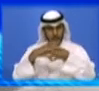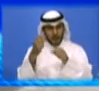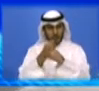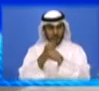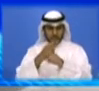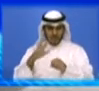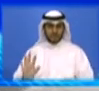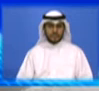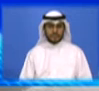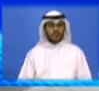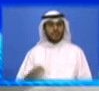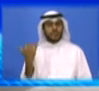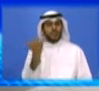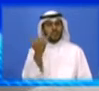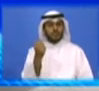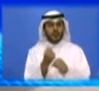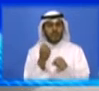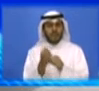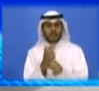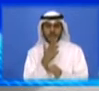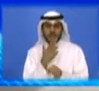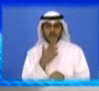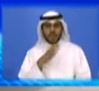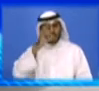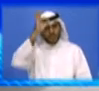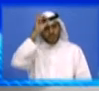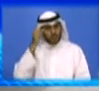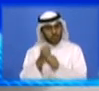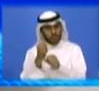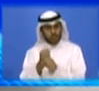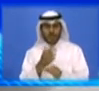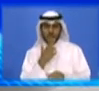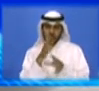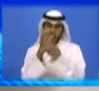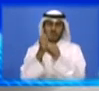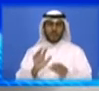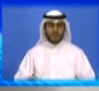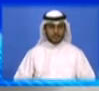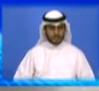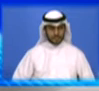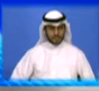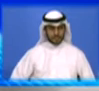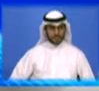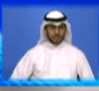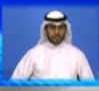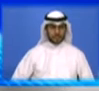يبذله رجال الأمن من جهود أمنية نحو أمن الوطن وأمان المواطنين.